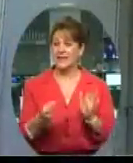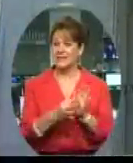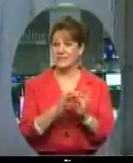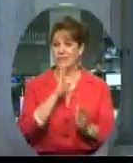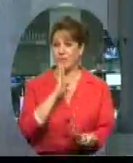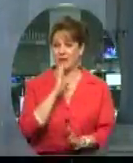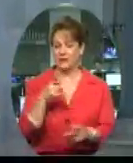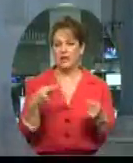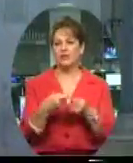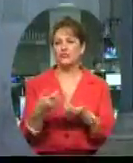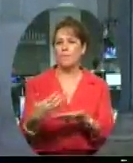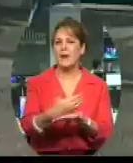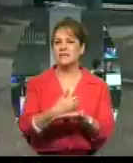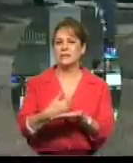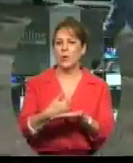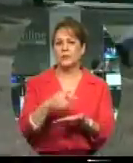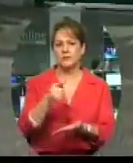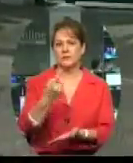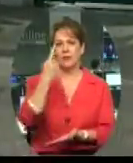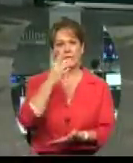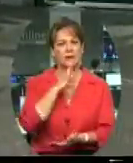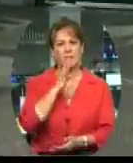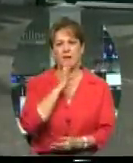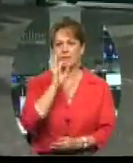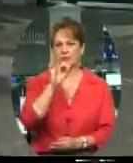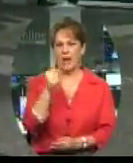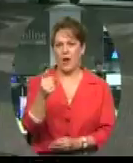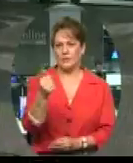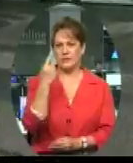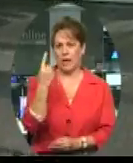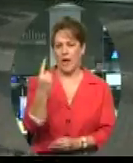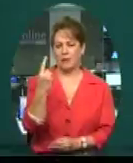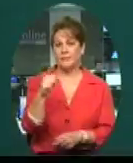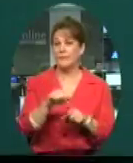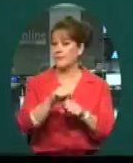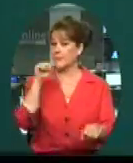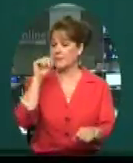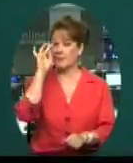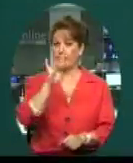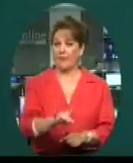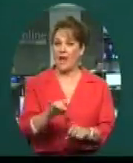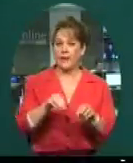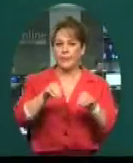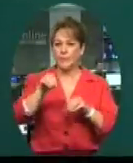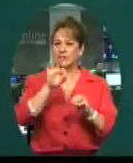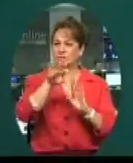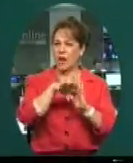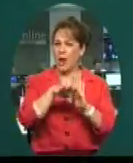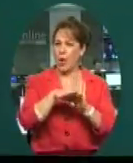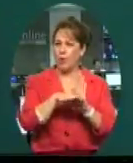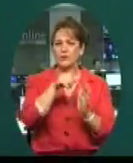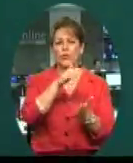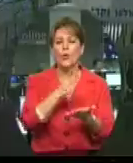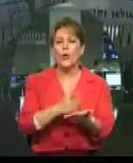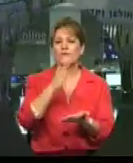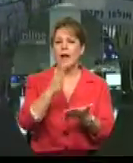לתקציב המשכורות, אחד ממוקדי התחלואה של הרשות הקיימת. ההסתדרות התנגדה לנוסח המקורי של החוק, הקובע שהמשכורות לא